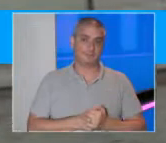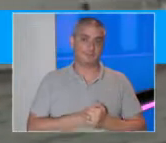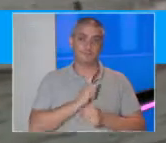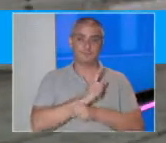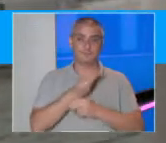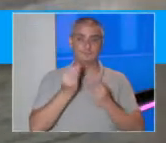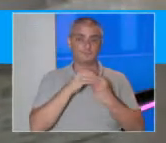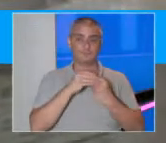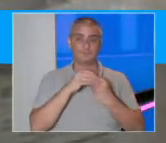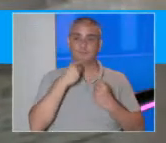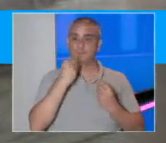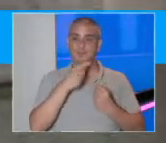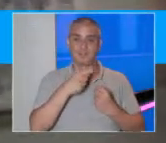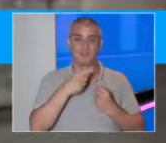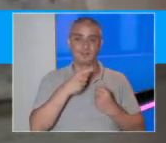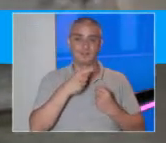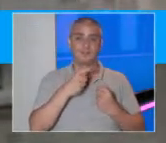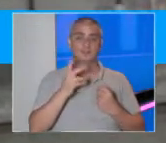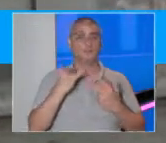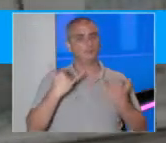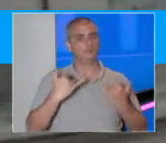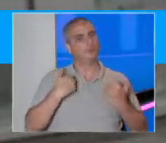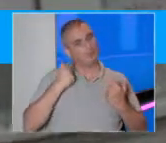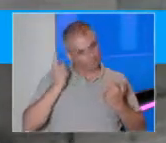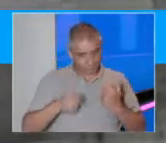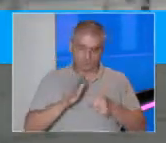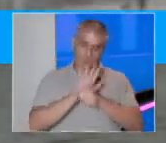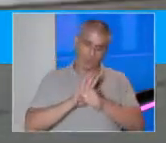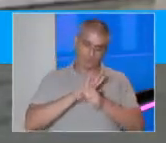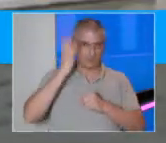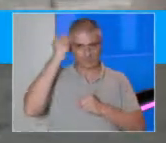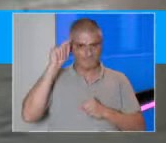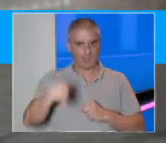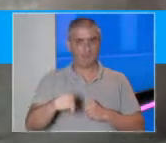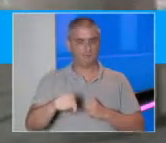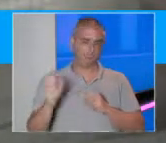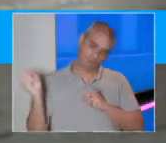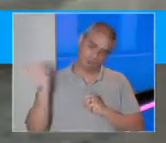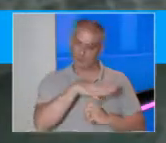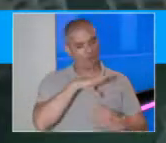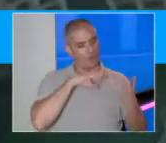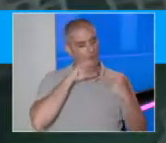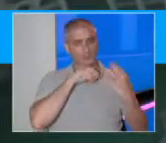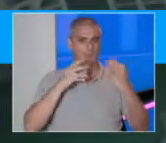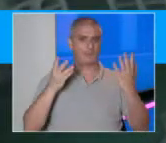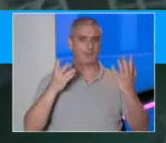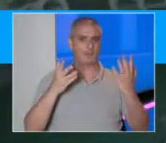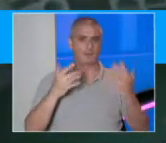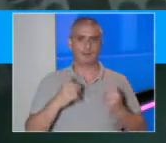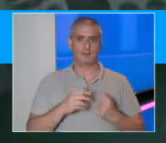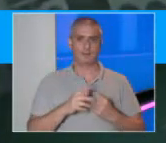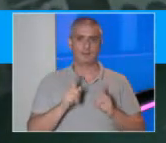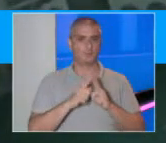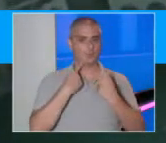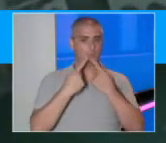ומיד הוסיפו את הדבר הזה שעכשיו אנחנו צריכים לשכנע את הפלסטינים שיבואו לאיזשהו